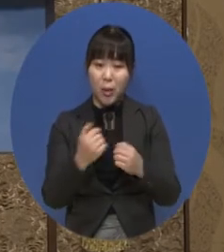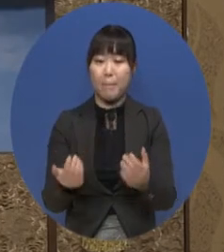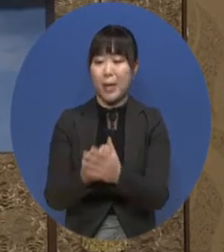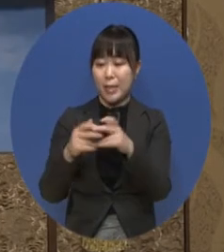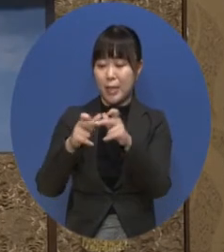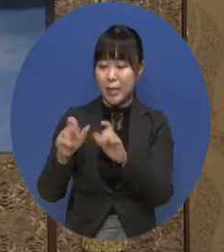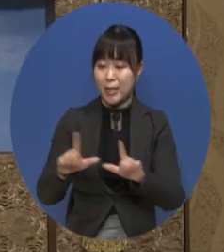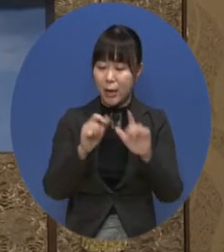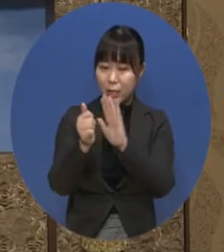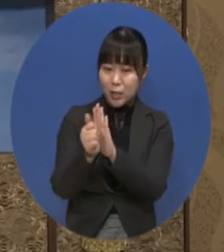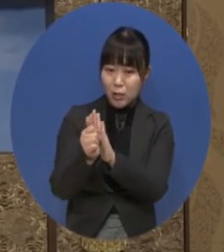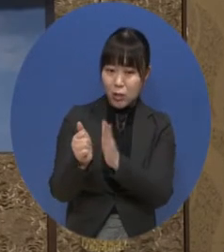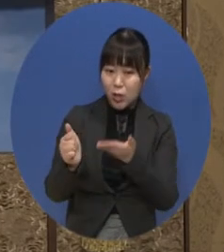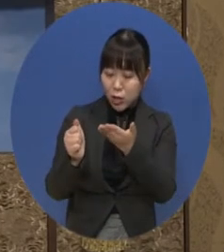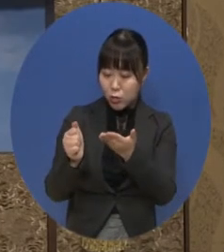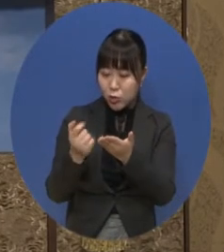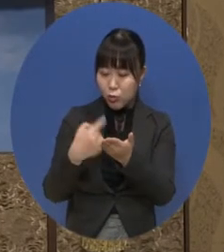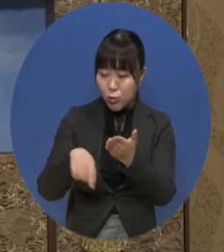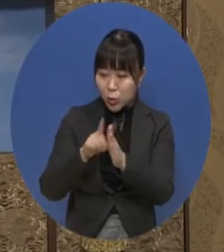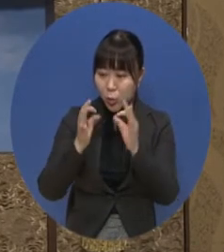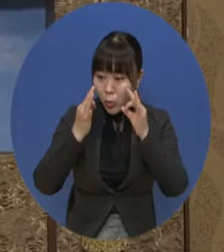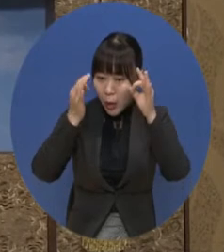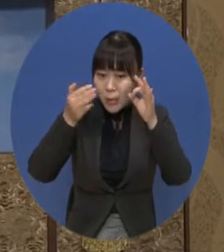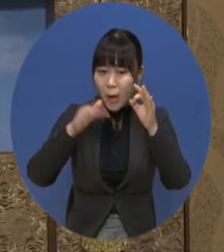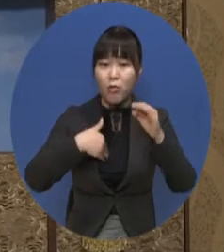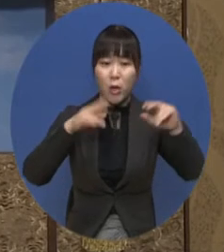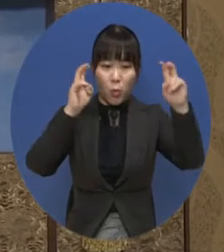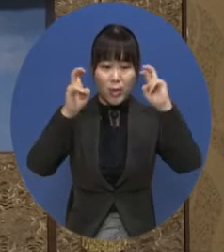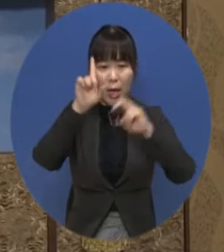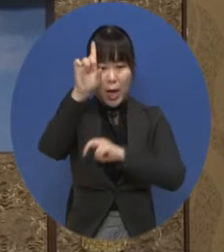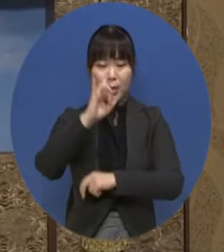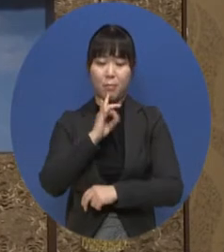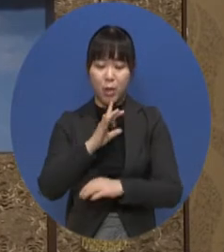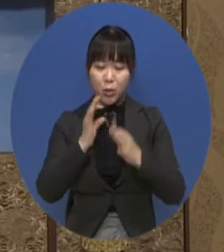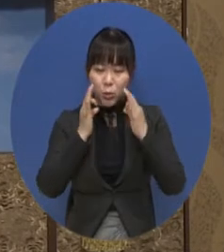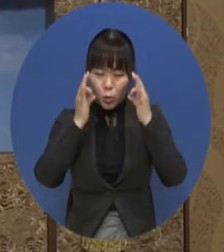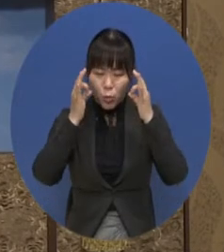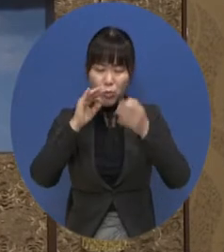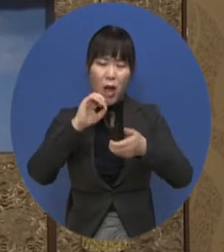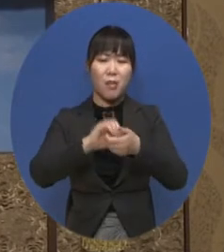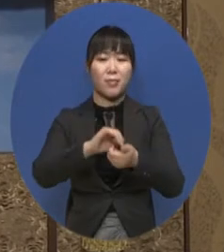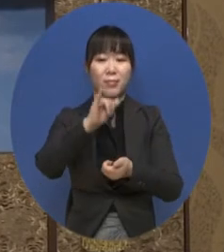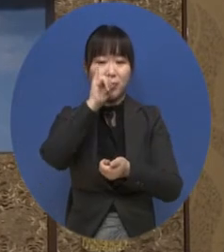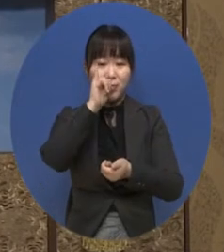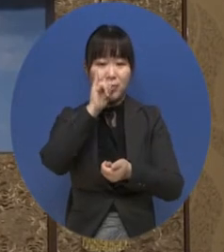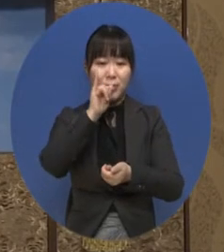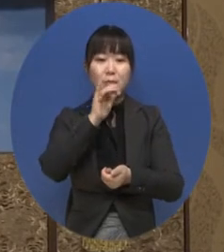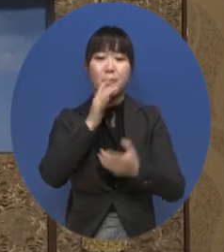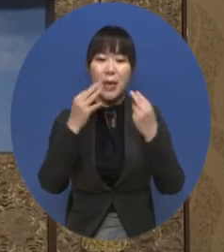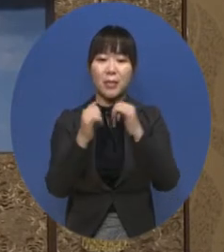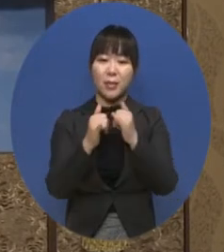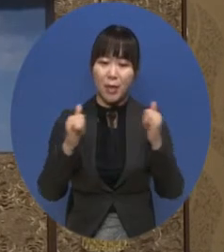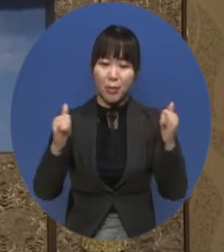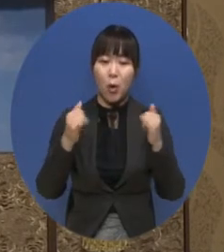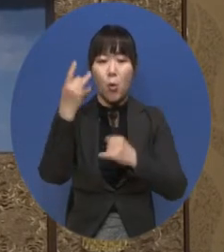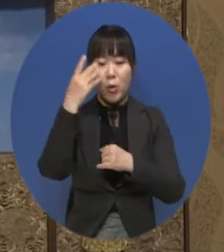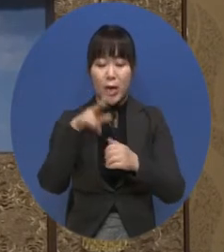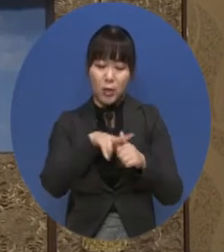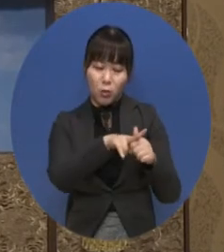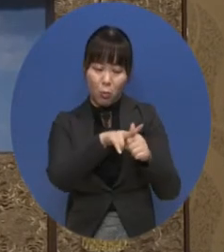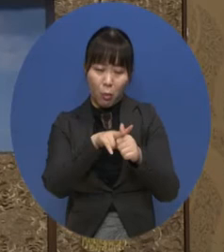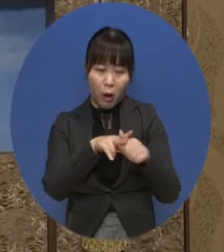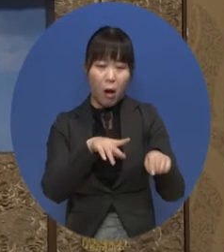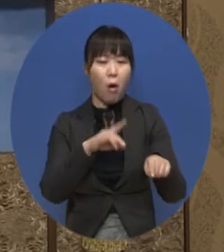삶을 지원하려고 노력은 하고 있지만 저희 회사 하나의 노력으로는 한계가 있어요. 많은 사람들이 기존의